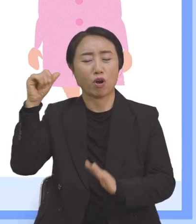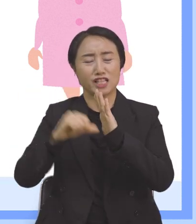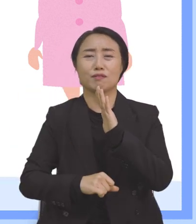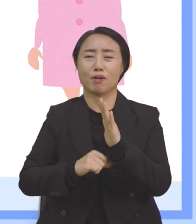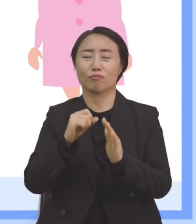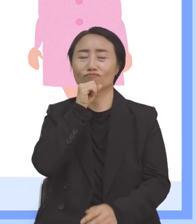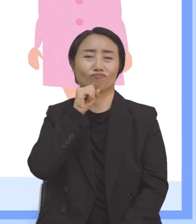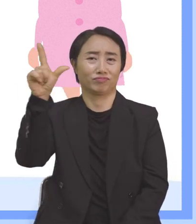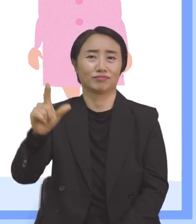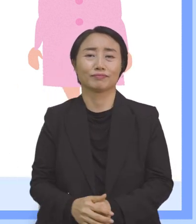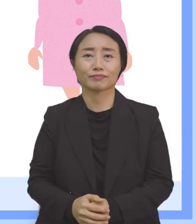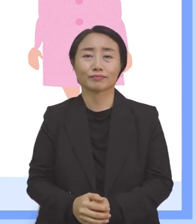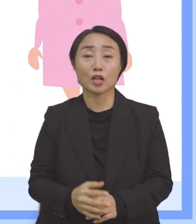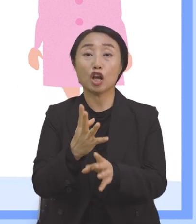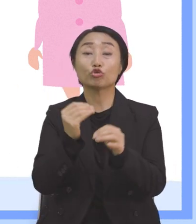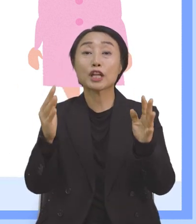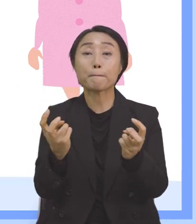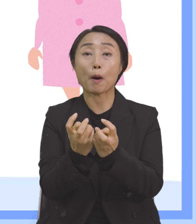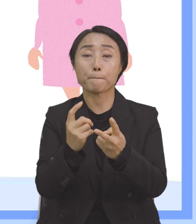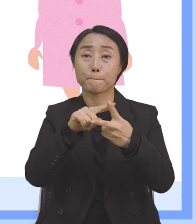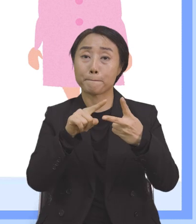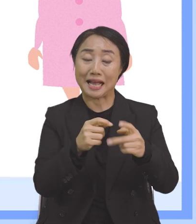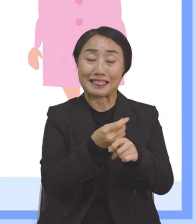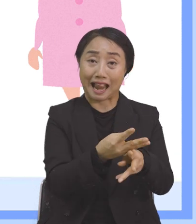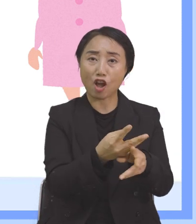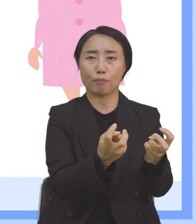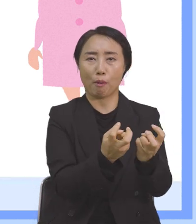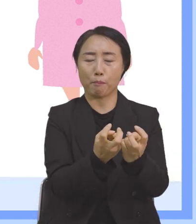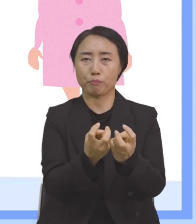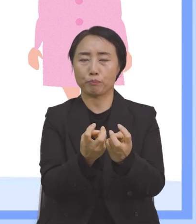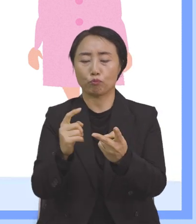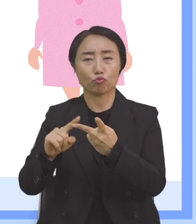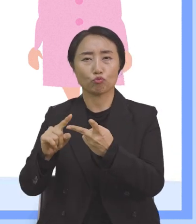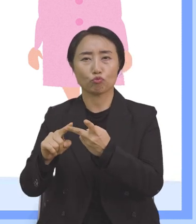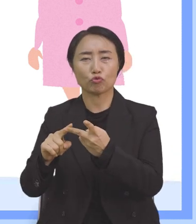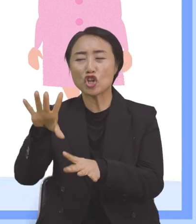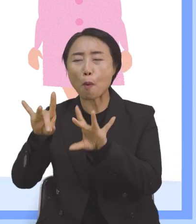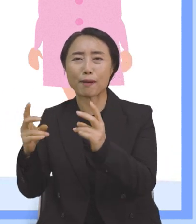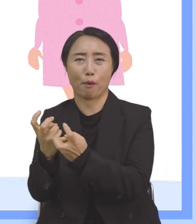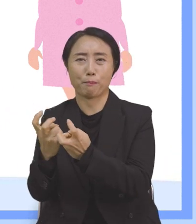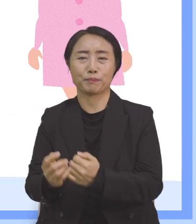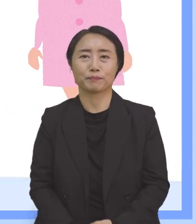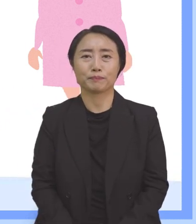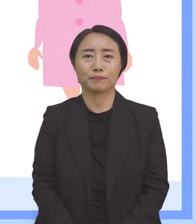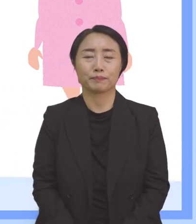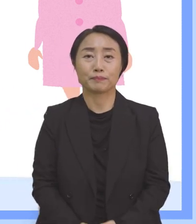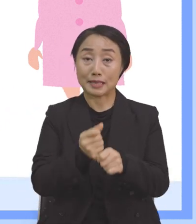실패율이 높습니다. 주기 피임법에는 달력주기법과 점액주기법이 있습니다.